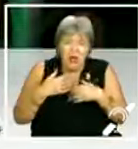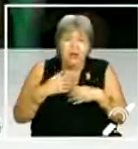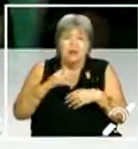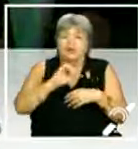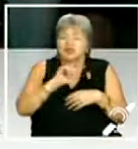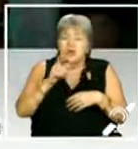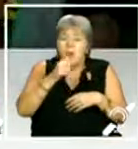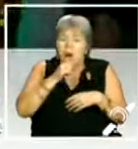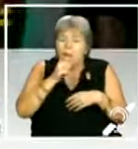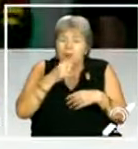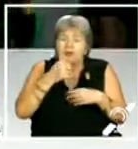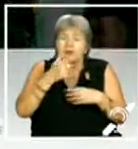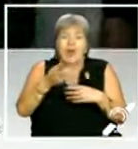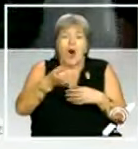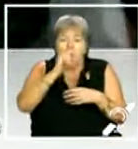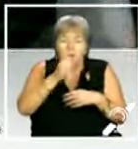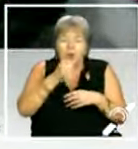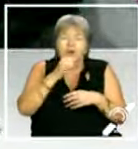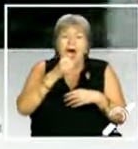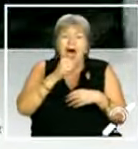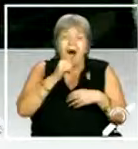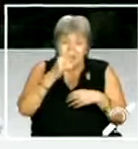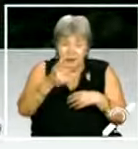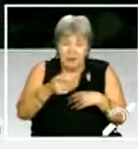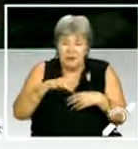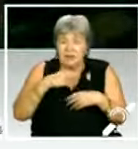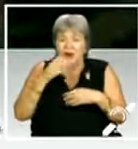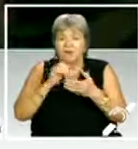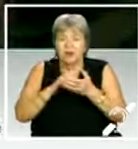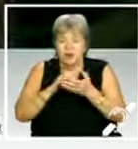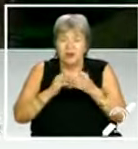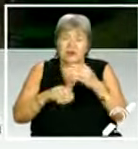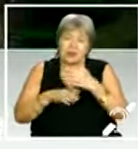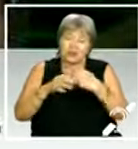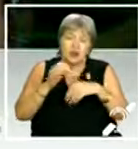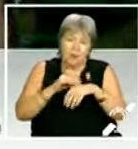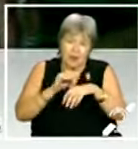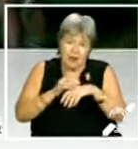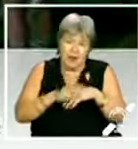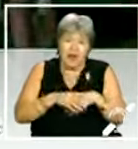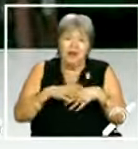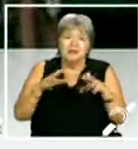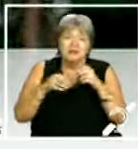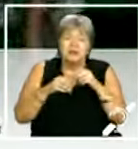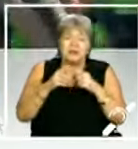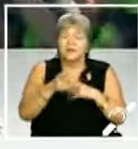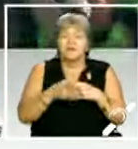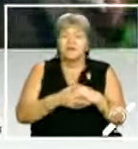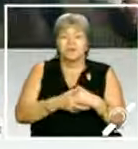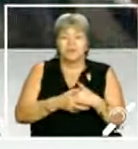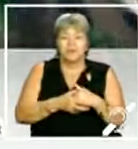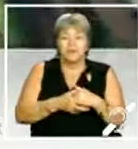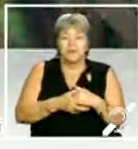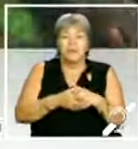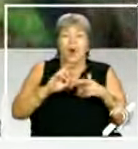s-au deshidratat, foarte mulți tineri au avut nevoie de ajutor, au fost scoși din mulțime și au primit asistență de la echipajele